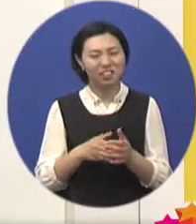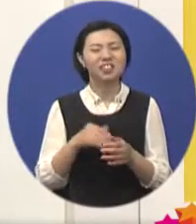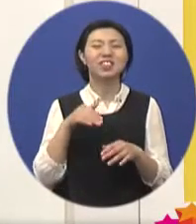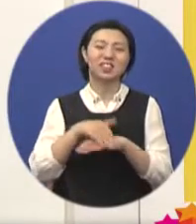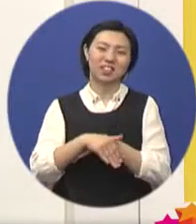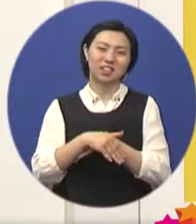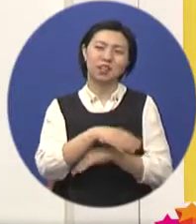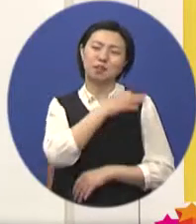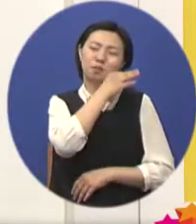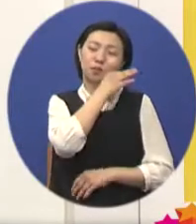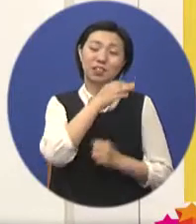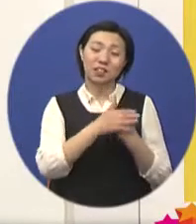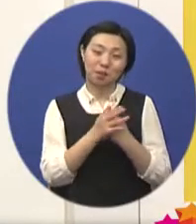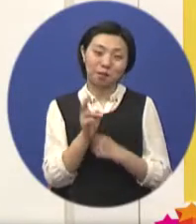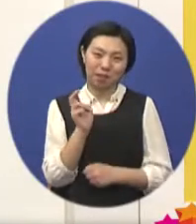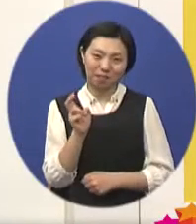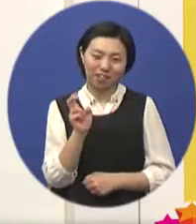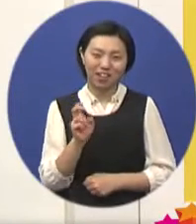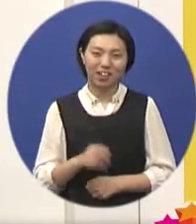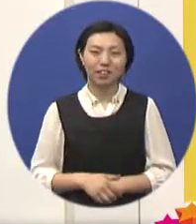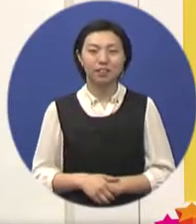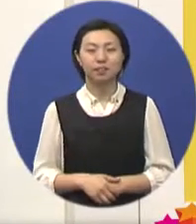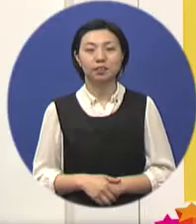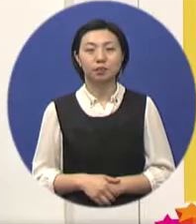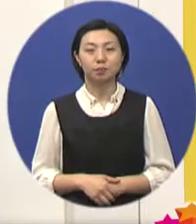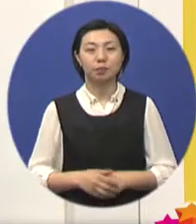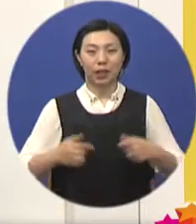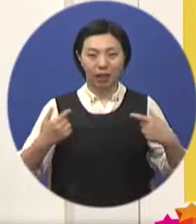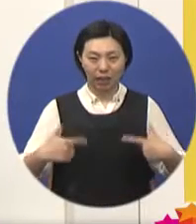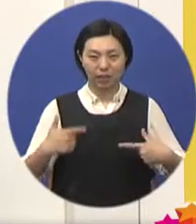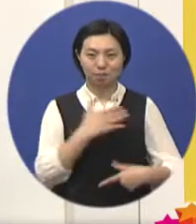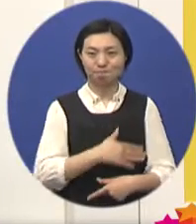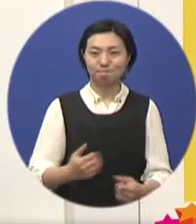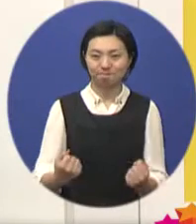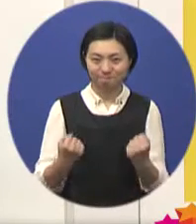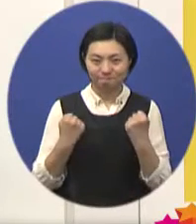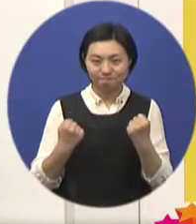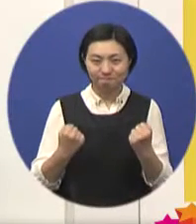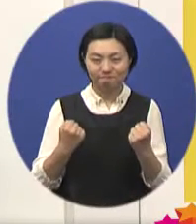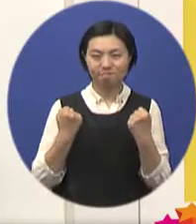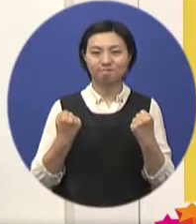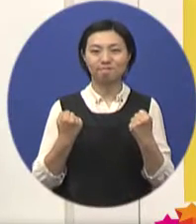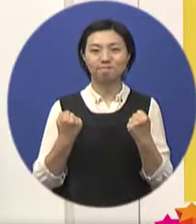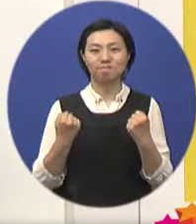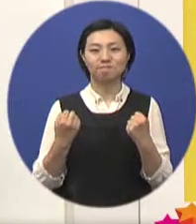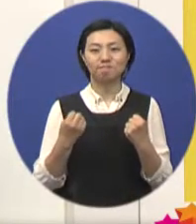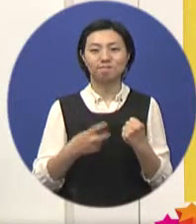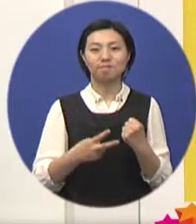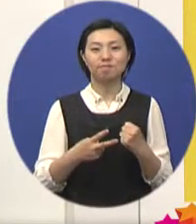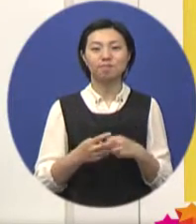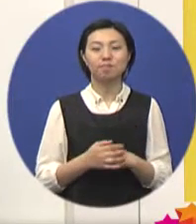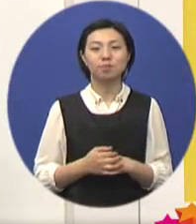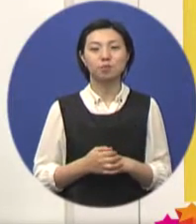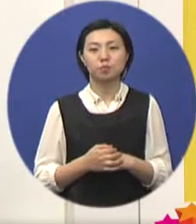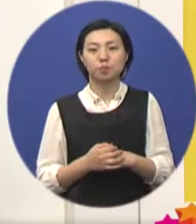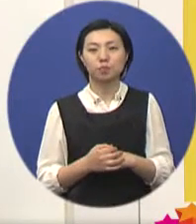하시는 거예요. 자 아버님 예. 늘 건강하시고요. 네. 우리